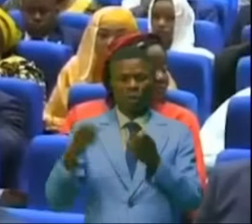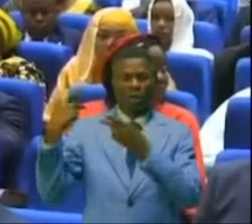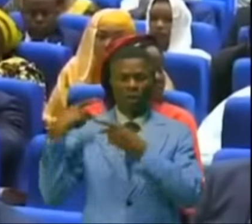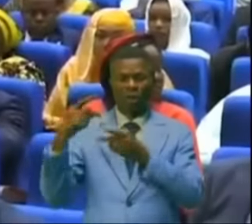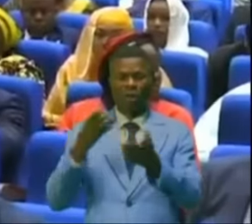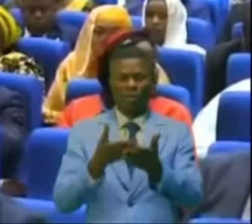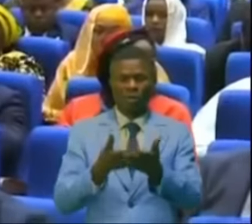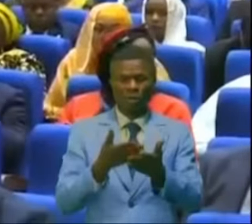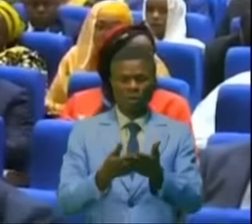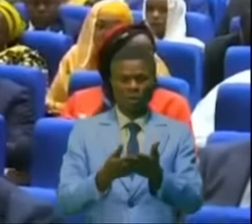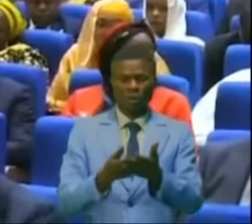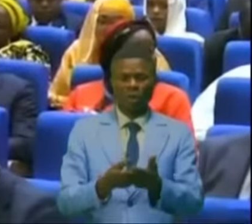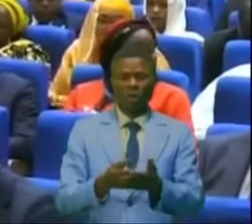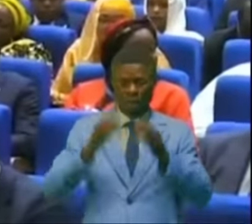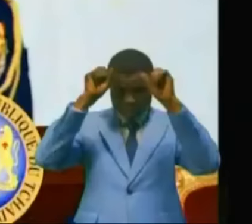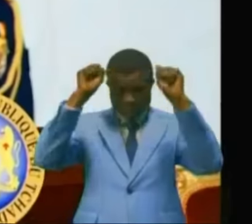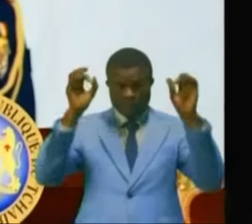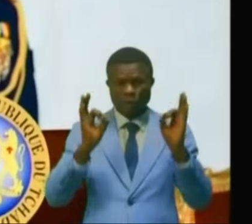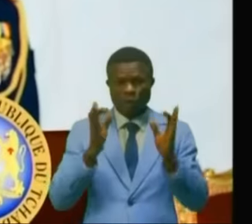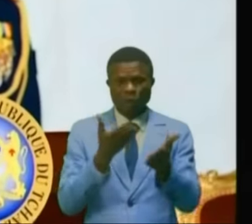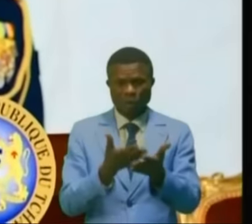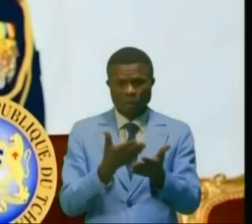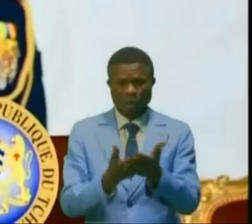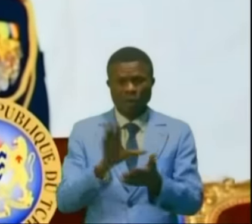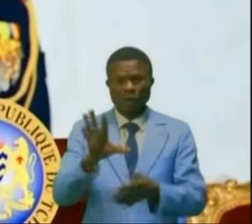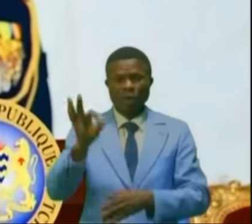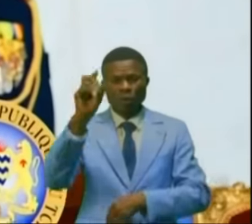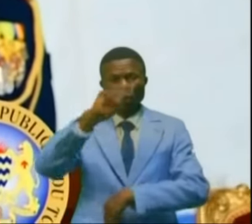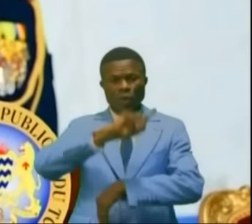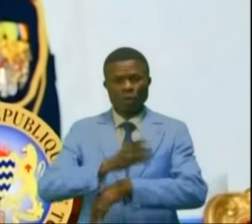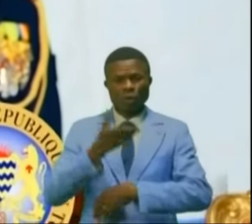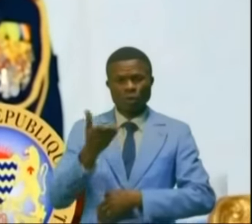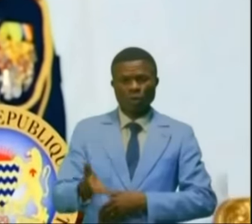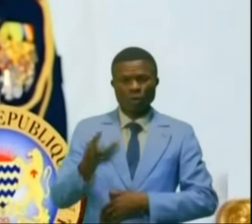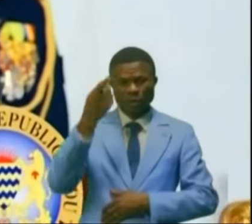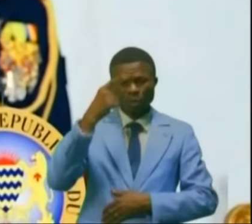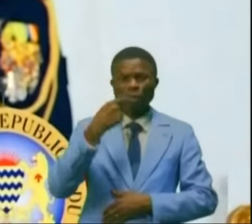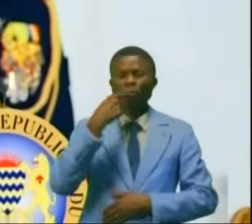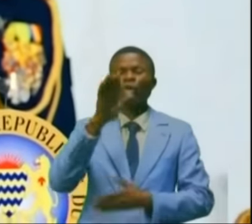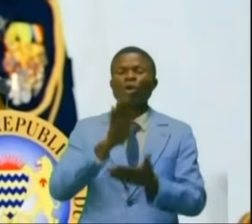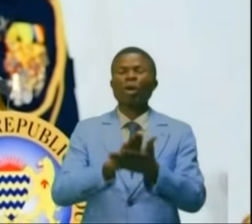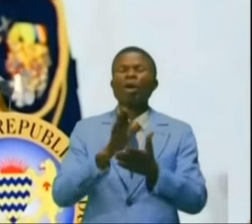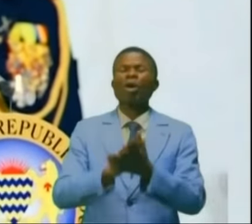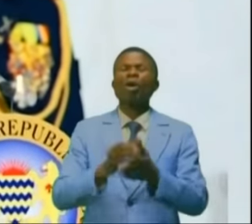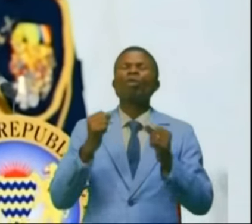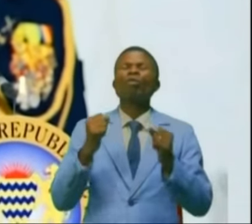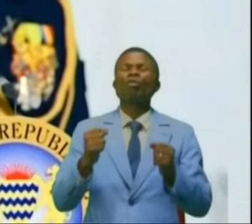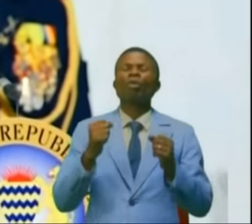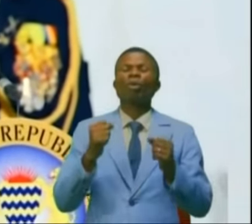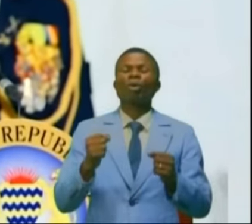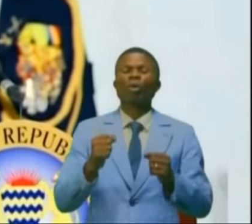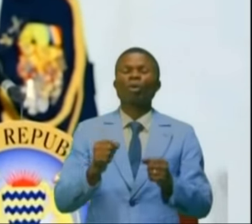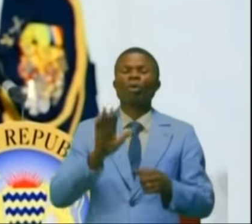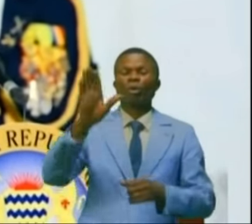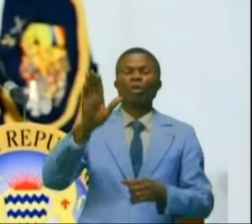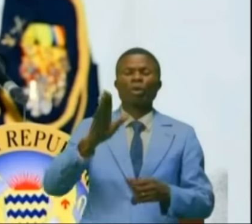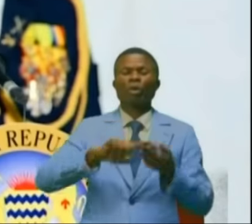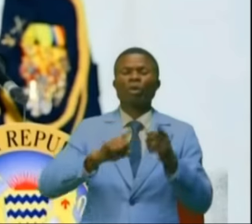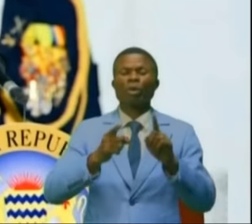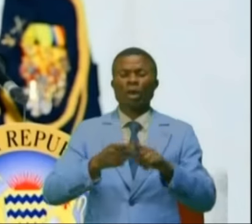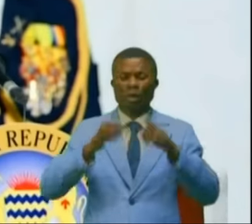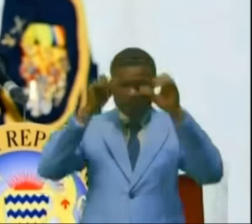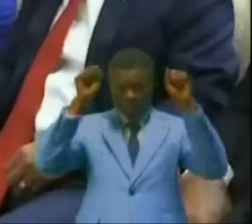abord, Mamad Idriss Déby a saisi l'occasion pour rendre un vibrant hommage à son homologue